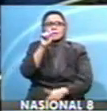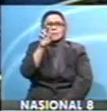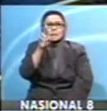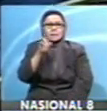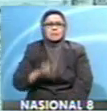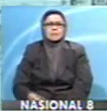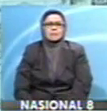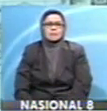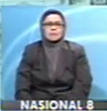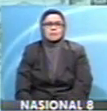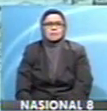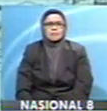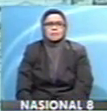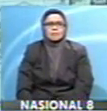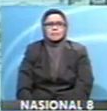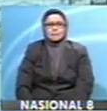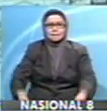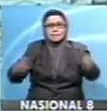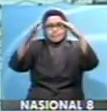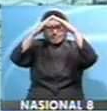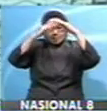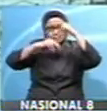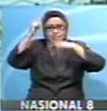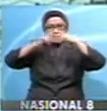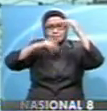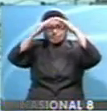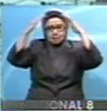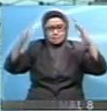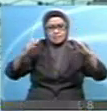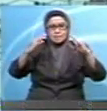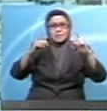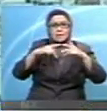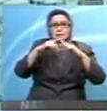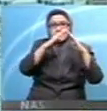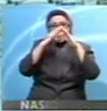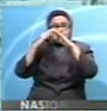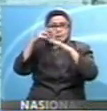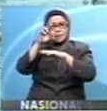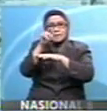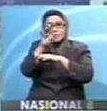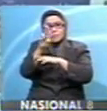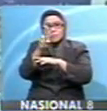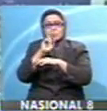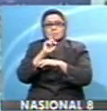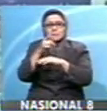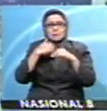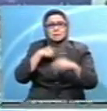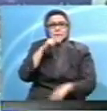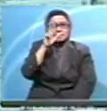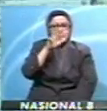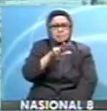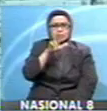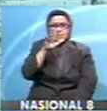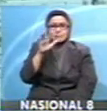kontraktor Kompleks pekan Rabu yang baharu yang berketinggian 4 setengah tingkat itu akan mempunyai 355 ruang Niaga